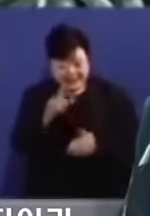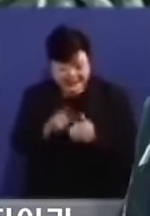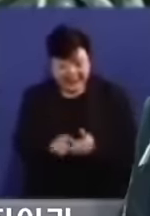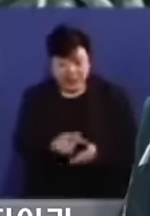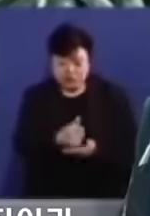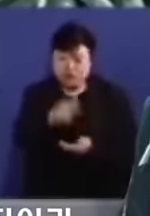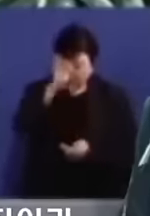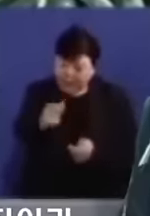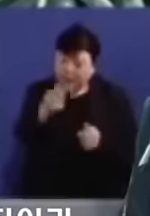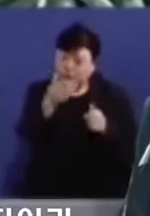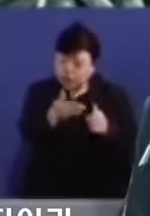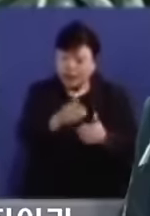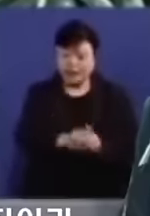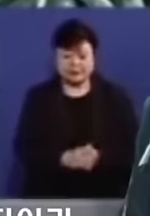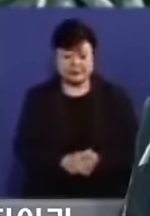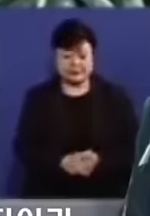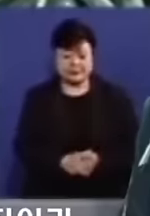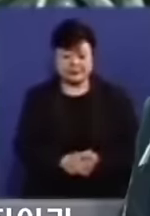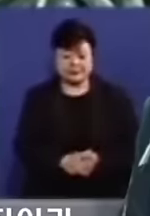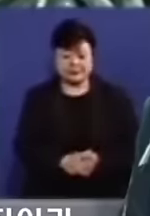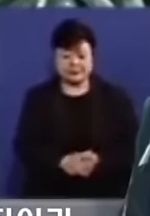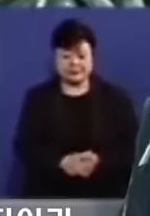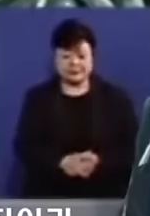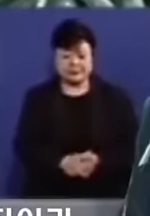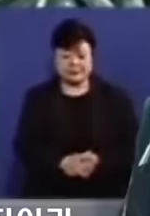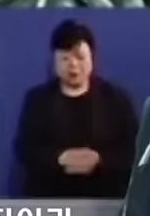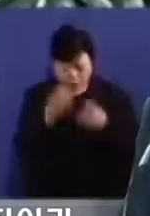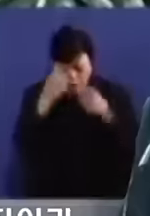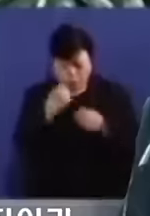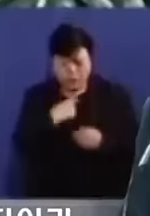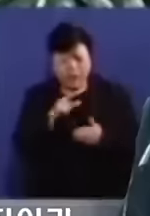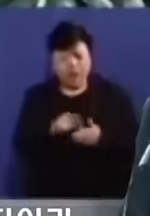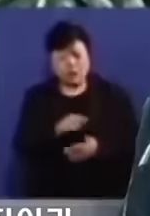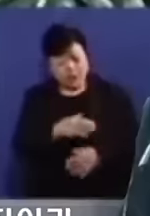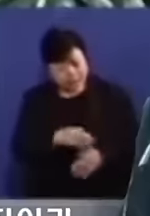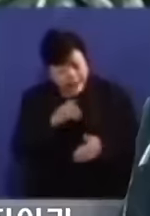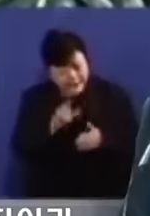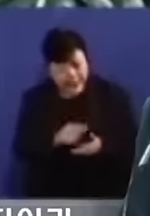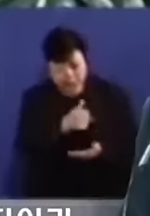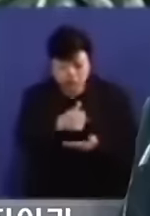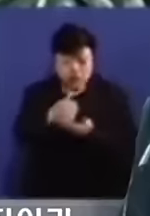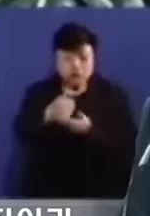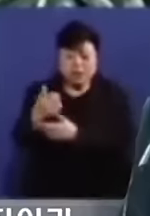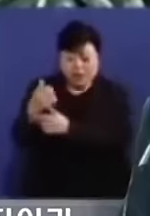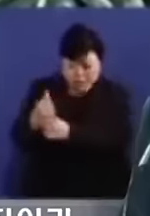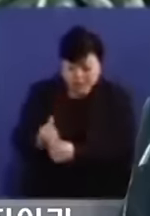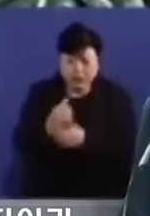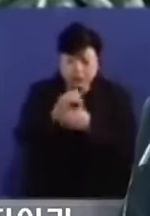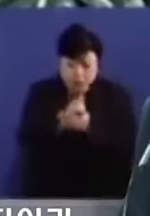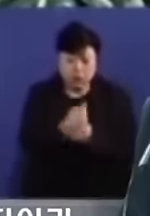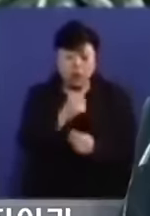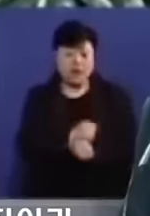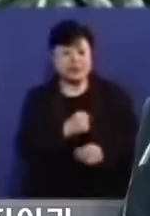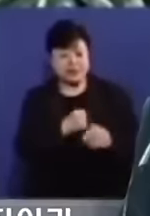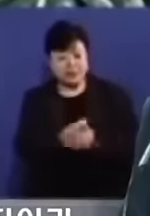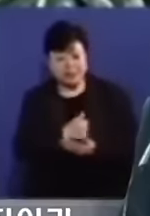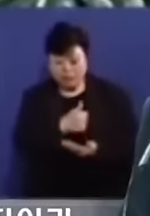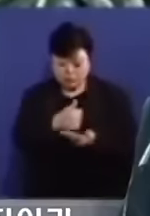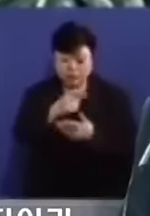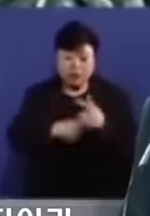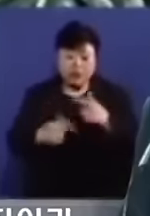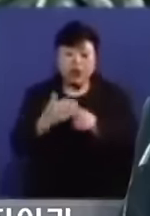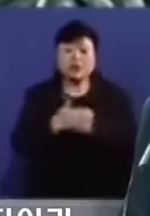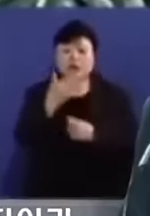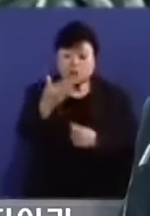내가 강해진다. 내가 고통을 당하고 약할 때 주님께 매달리고 기도를 하니까 주님이 더